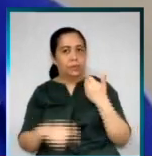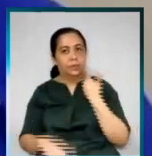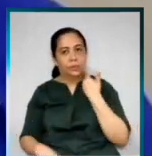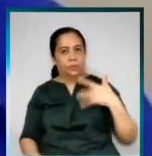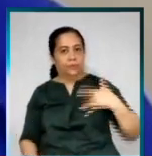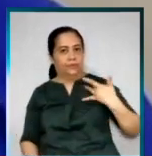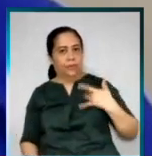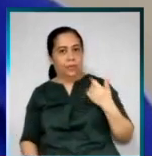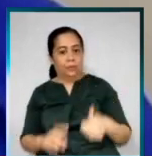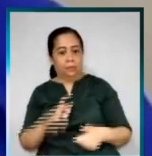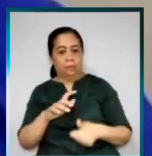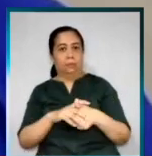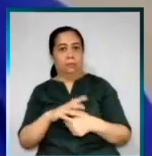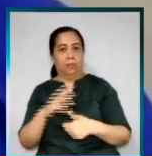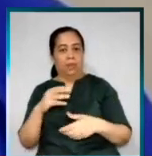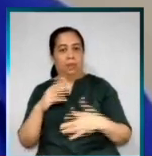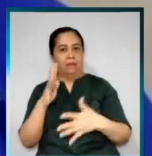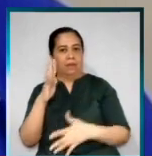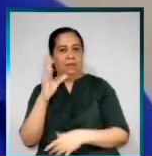5 days, 6, 7, 8,